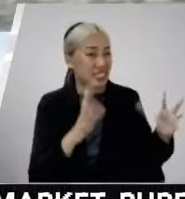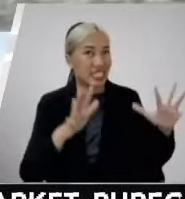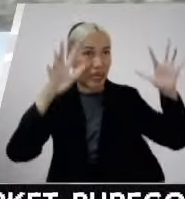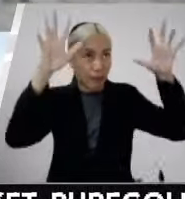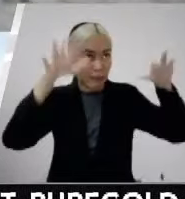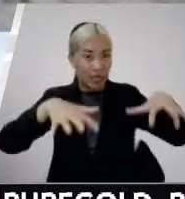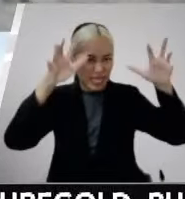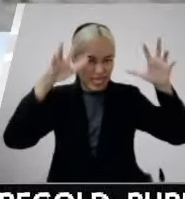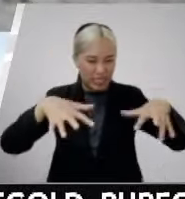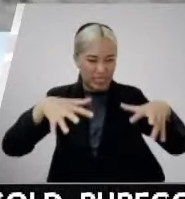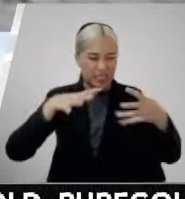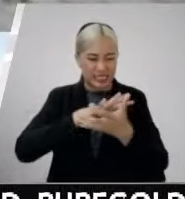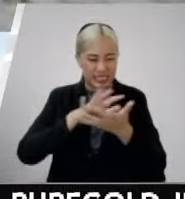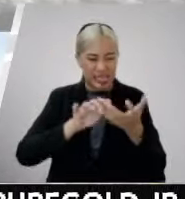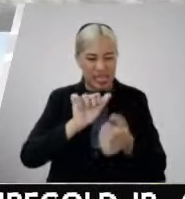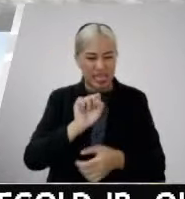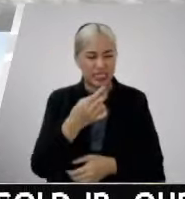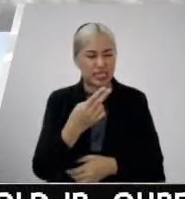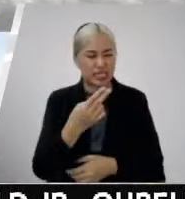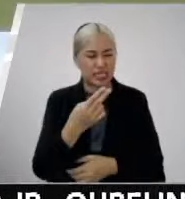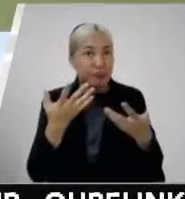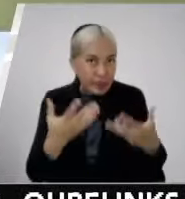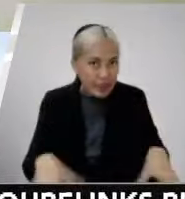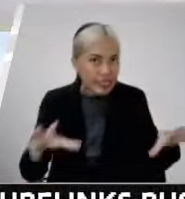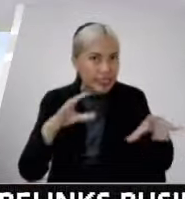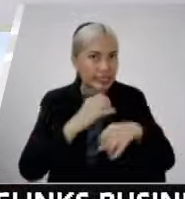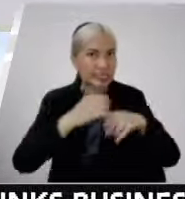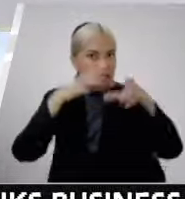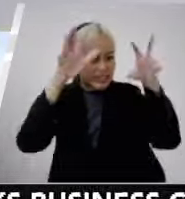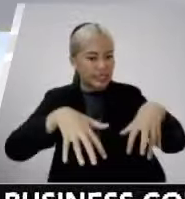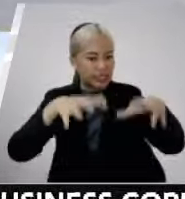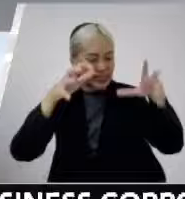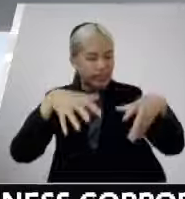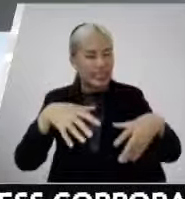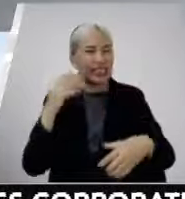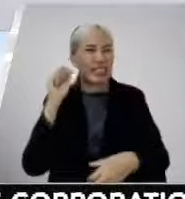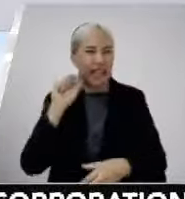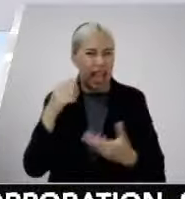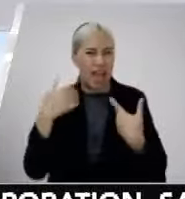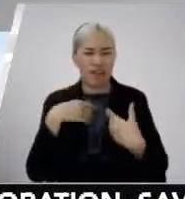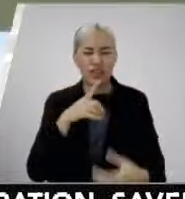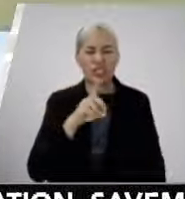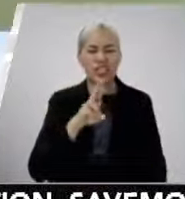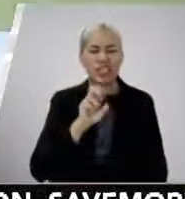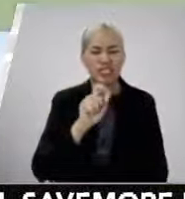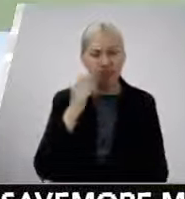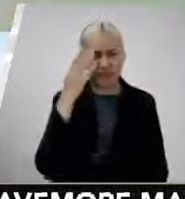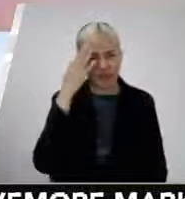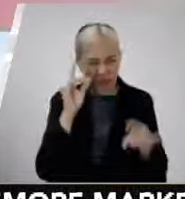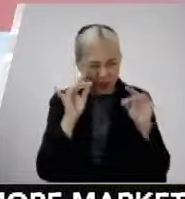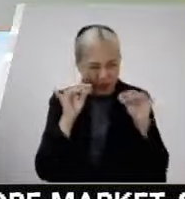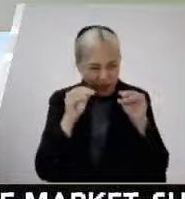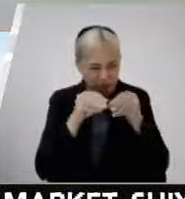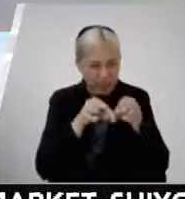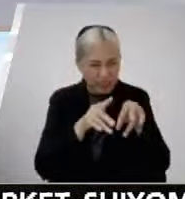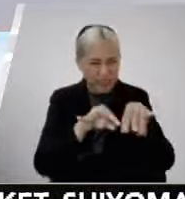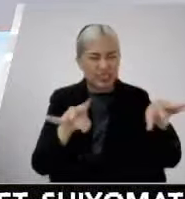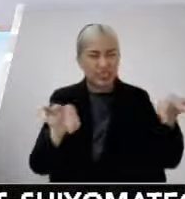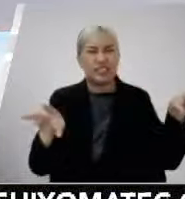kasunod na magiging problema. Ito ba'y pinaghahanda nyo na rin ho? Yes po, kaya nag-order po kami ng N95 mask. Kahit nga po yung